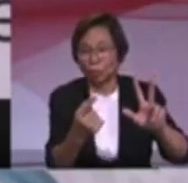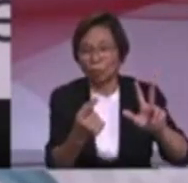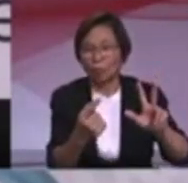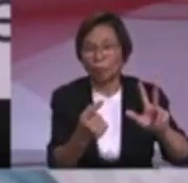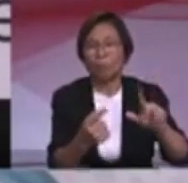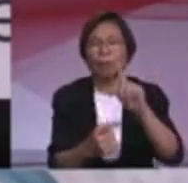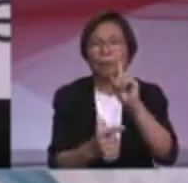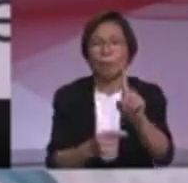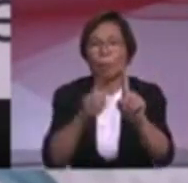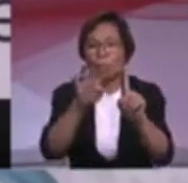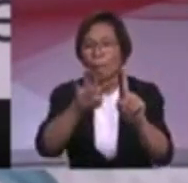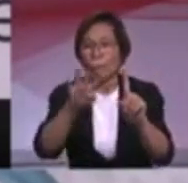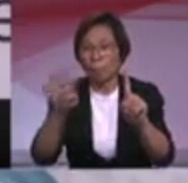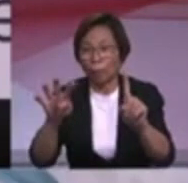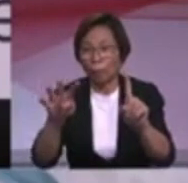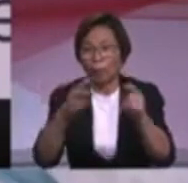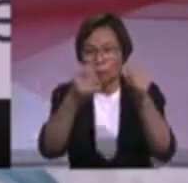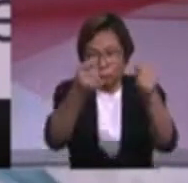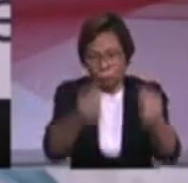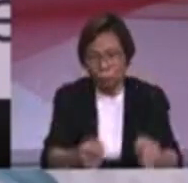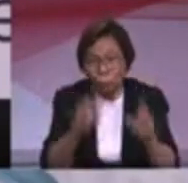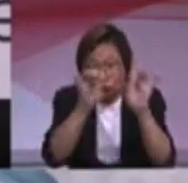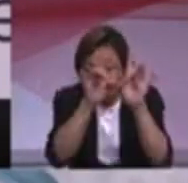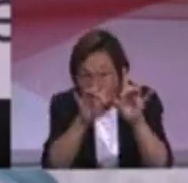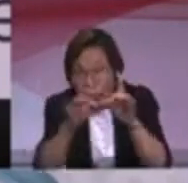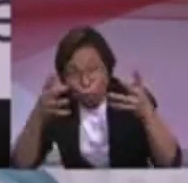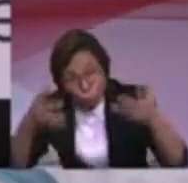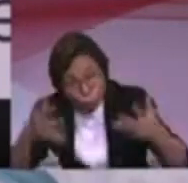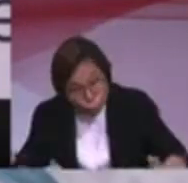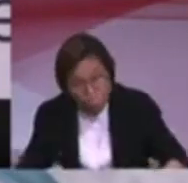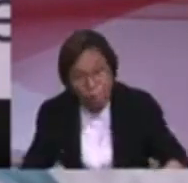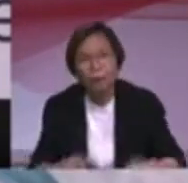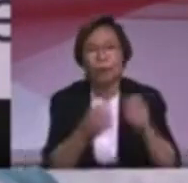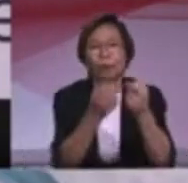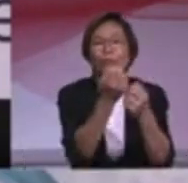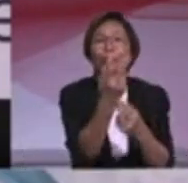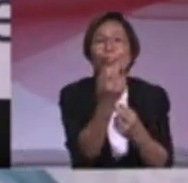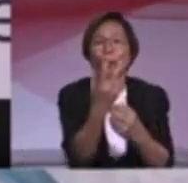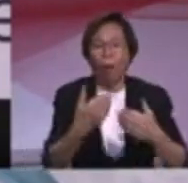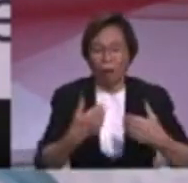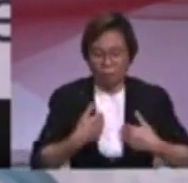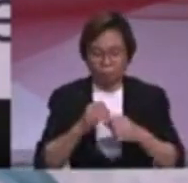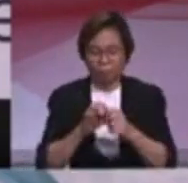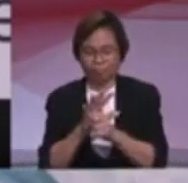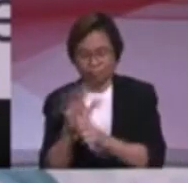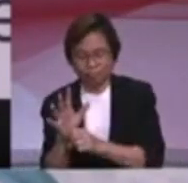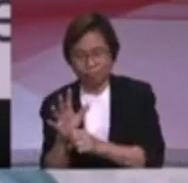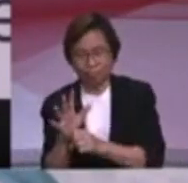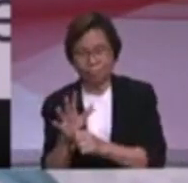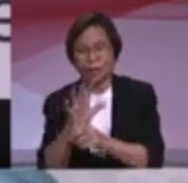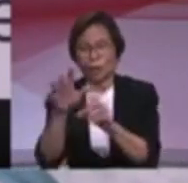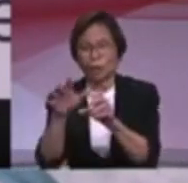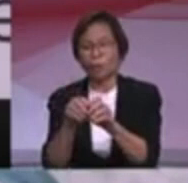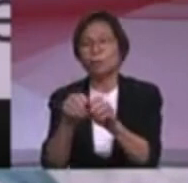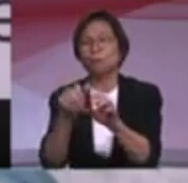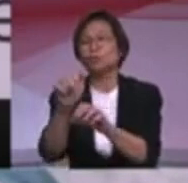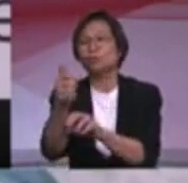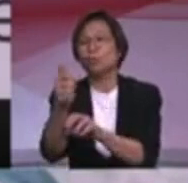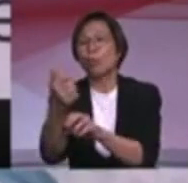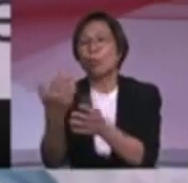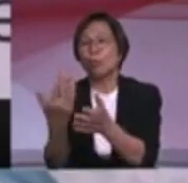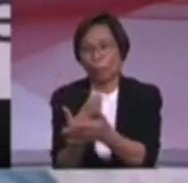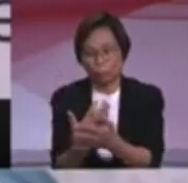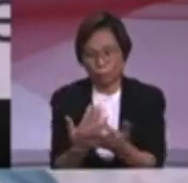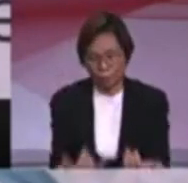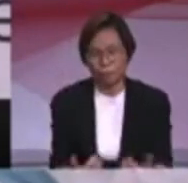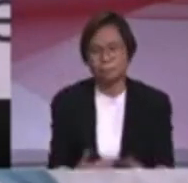sejumlah 144 individu telah disaring, di mana 12 kes dikesan positif COVID-19 termasuk 10 kes baru pada